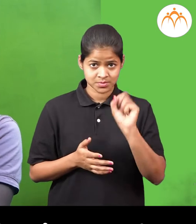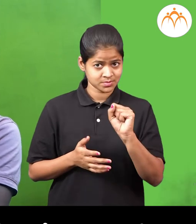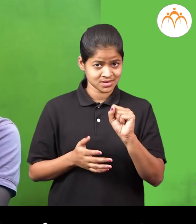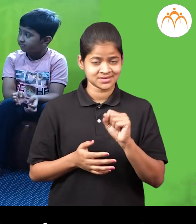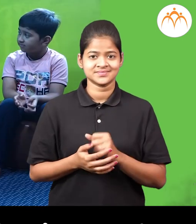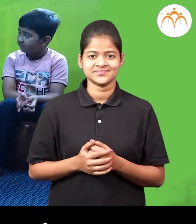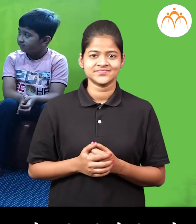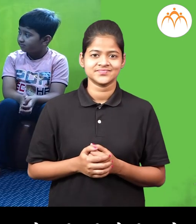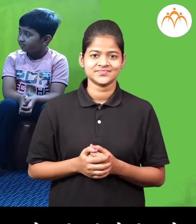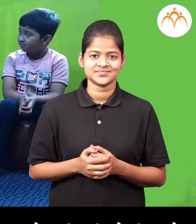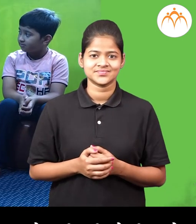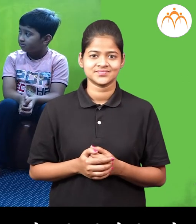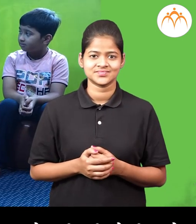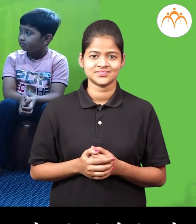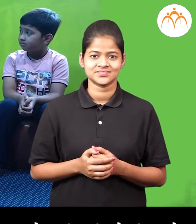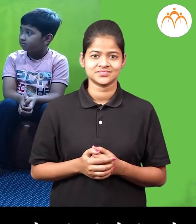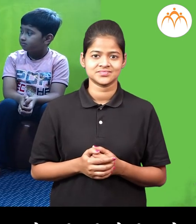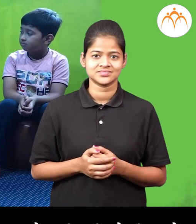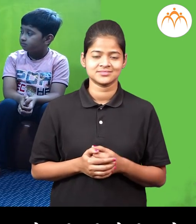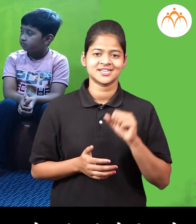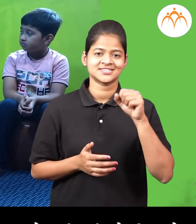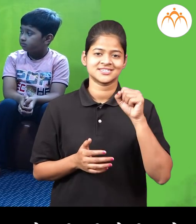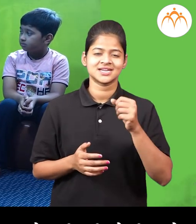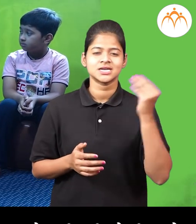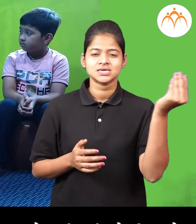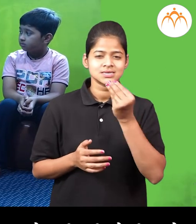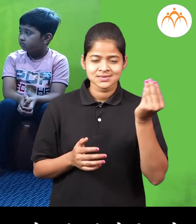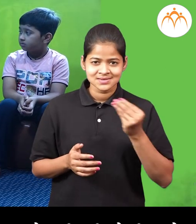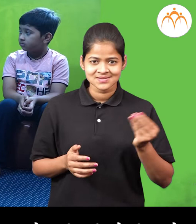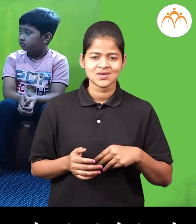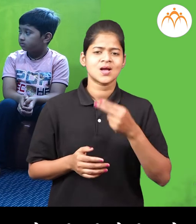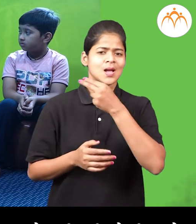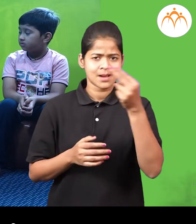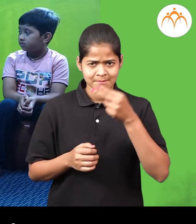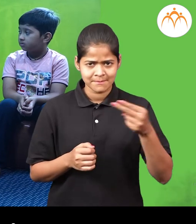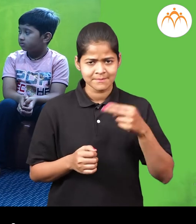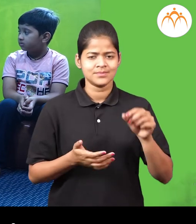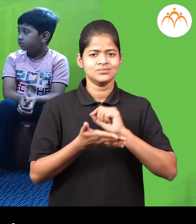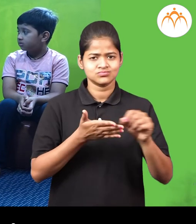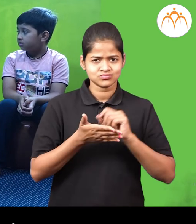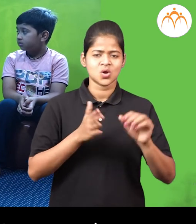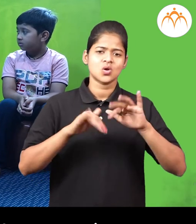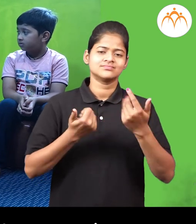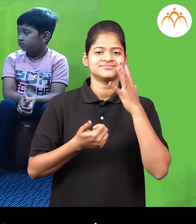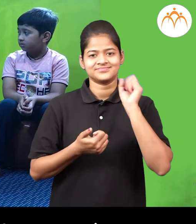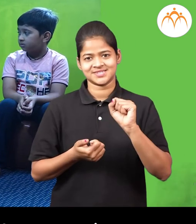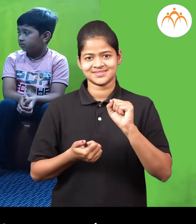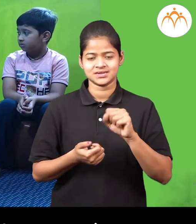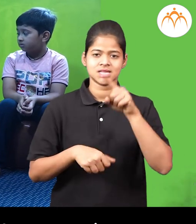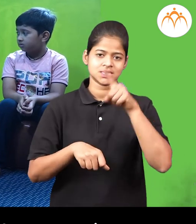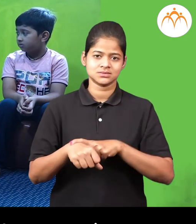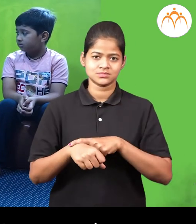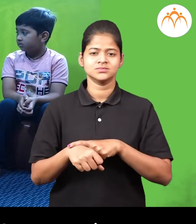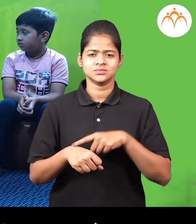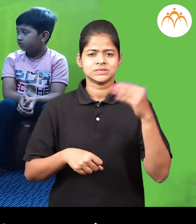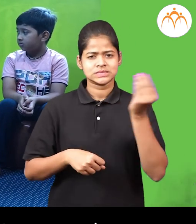असतात का? अरे आत्ता तुम्ही मोस्किस नावाणी चिन्ह लक्षा ठेविचे तरी पुरेशियेत मती जमली के पुड़ुची पड़ सगे नावाणी चिन्ह